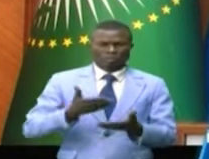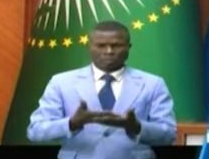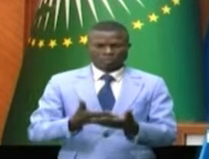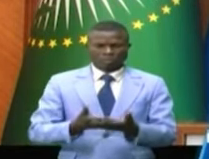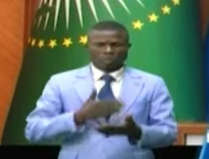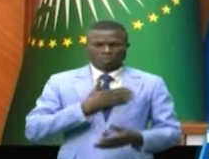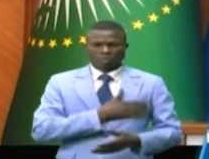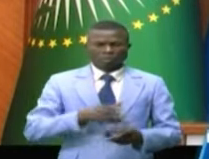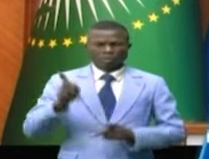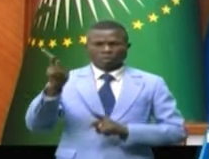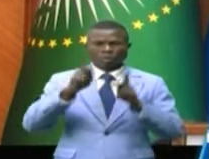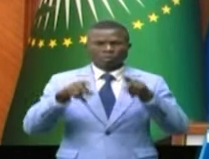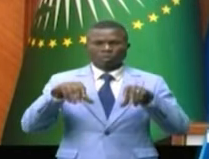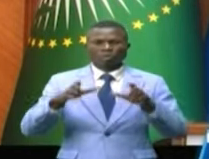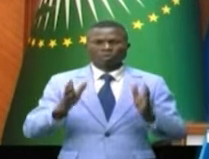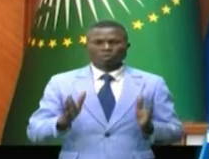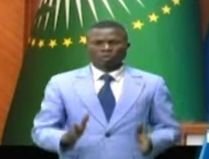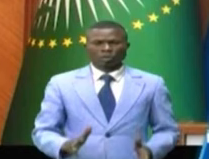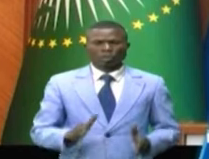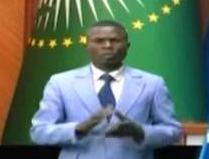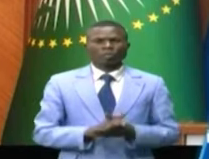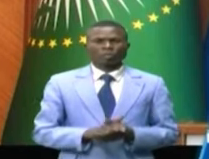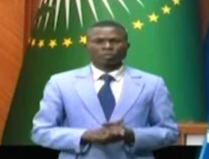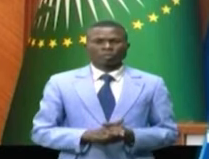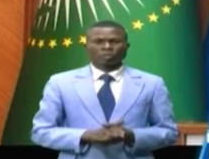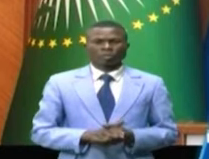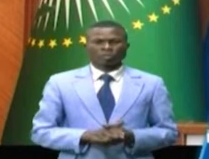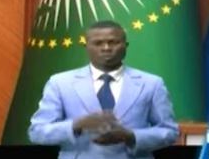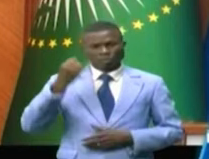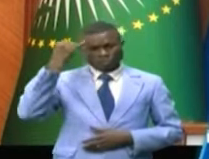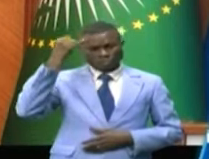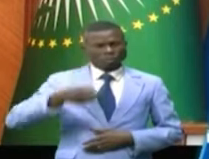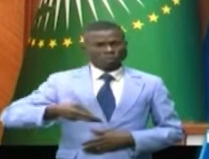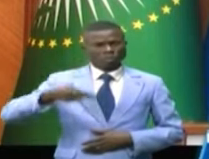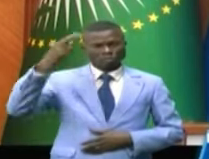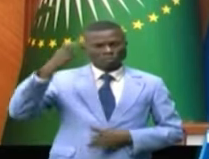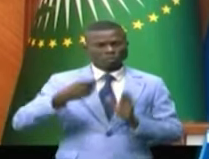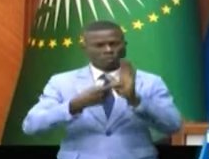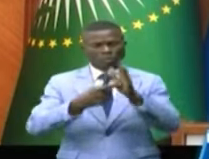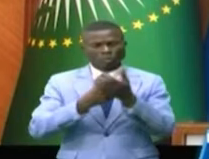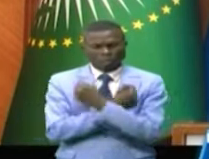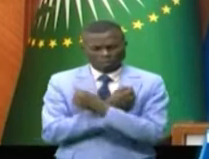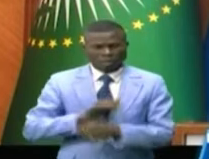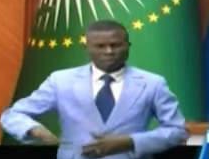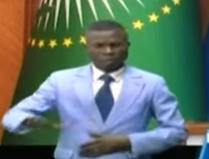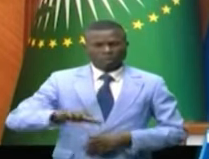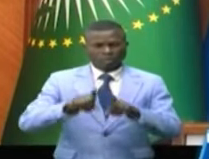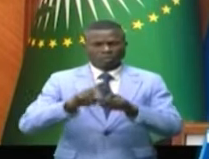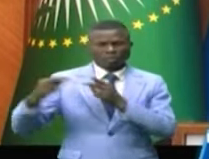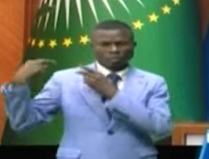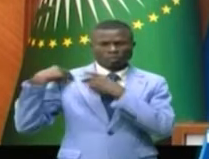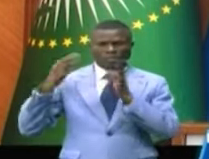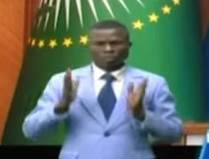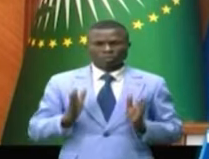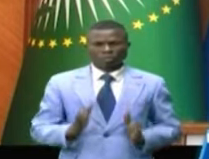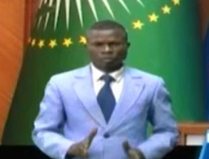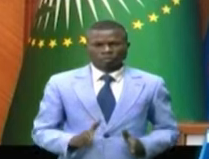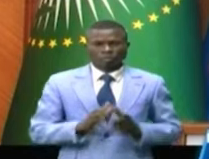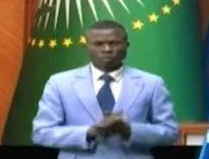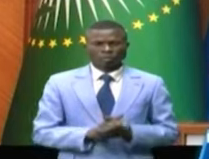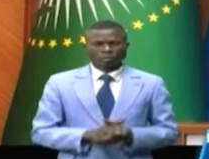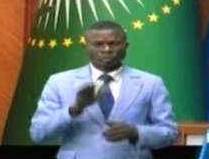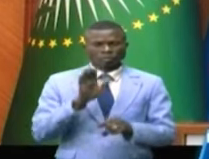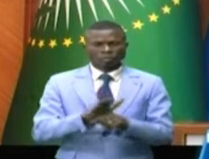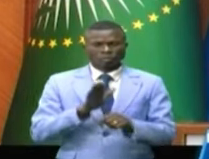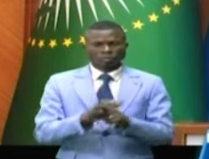très chers compatriotes, mus d'un sens élevé de patriotisme et de responsabilité, les